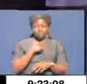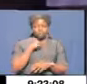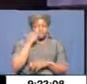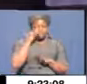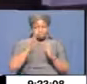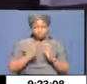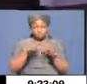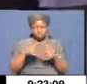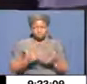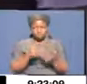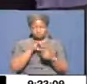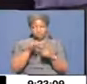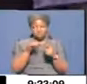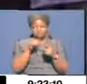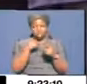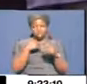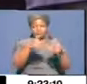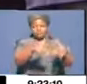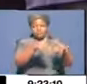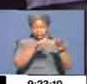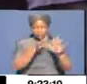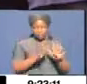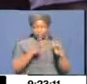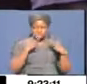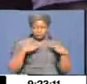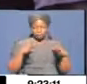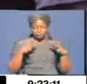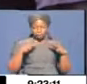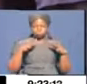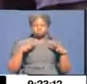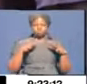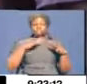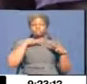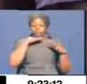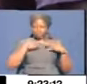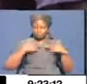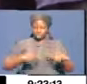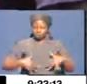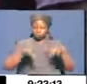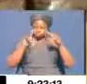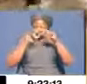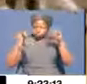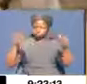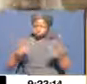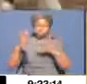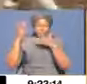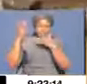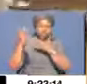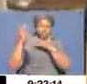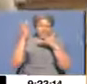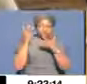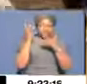mazishi, watu huwa wanabeba jeneza na mikono, na wanaenda kama kilomita moja.